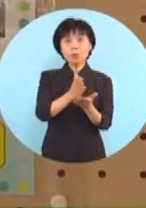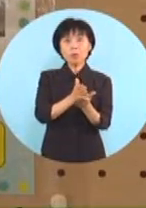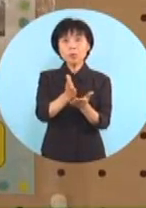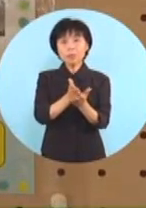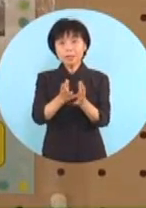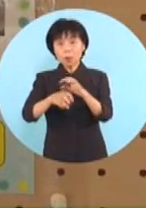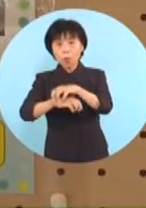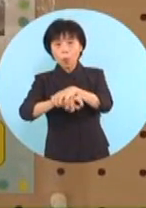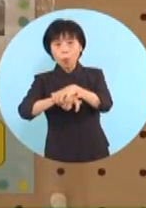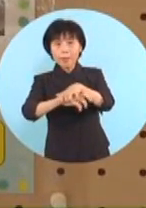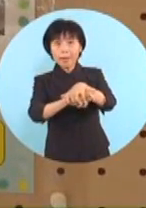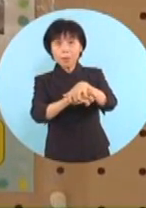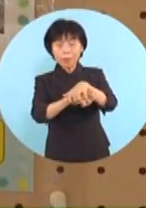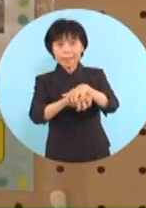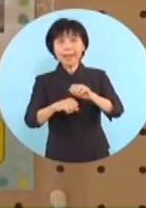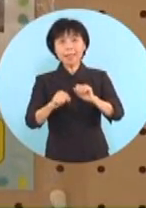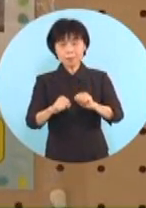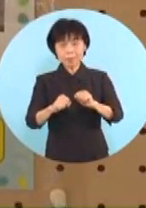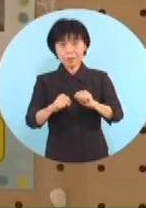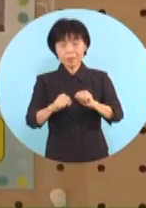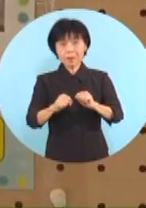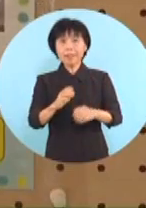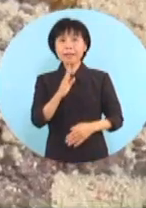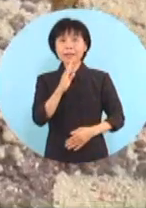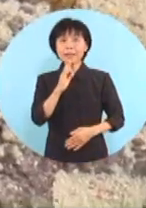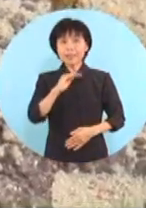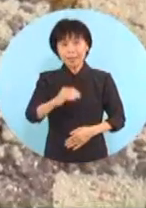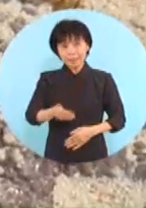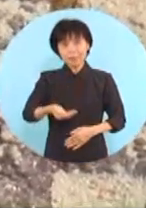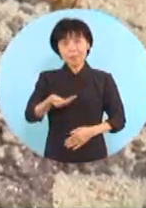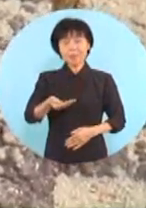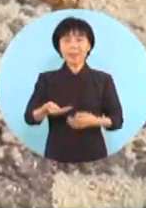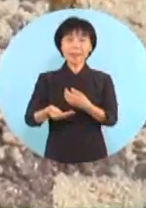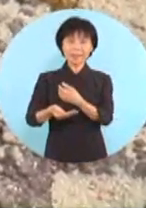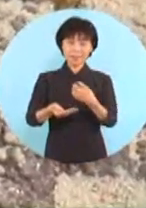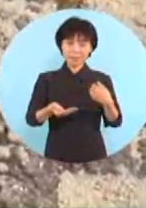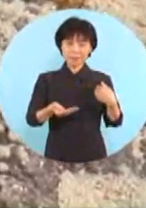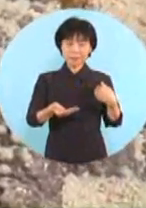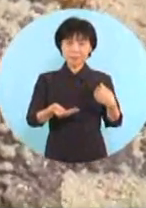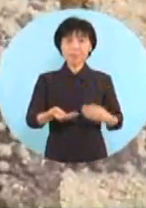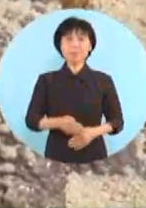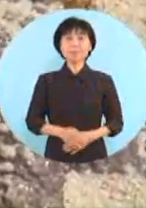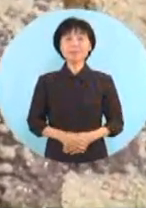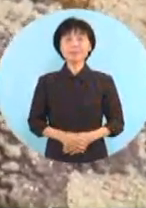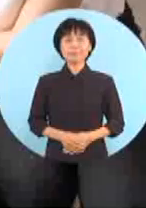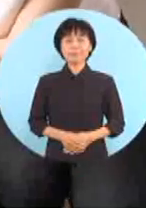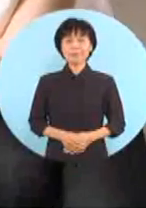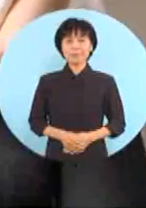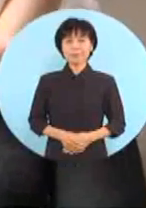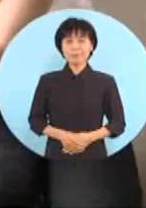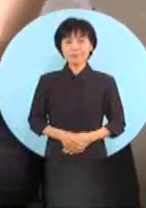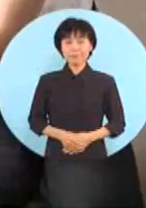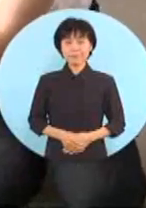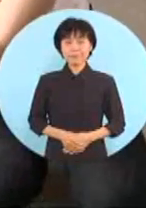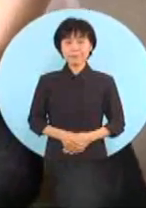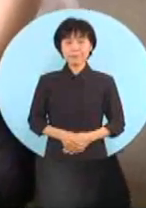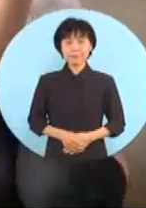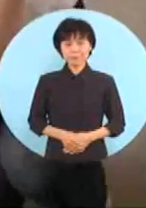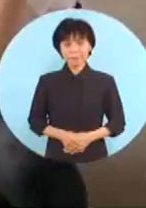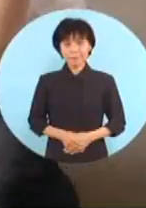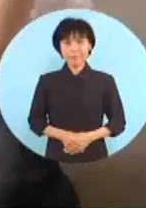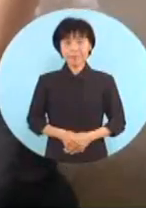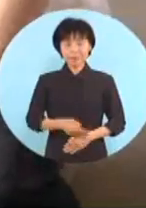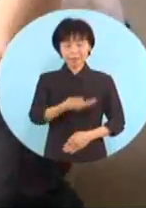リがいるんですけども、水の中で手に取って観察して見分けてもらおうというコーナーなんですよ。 早